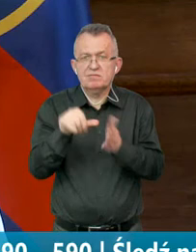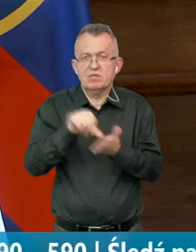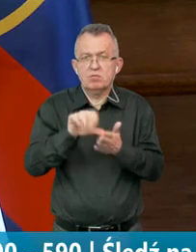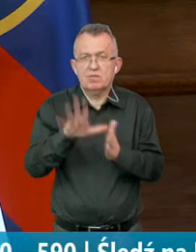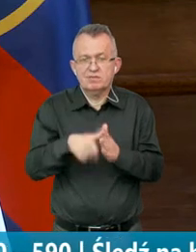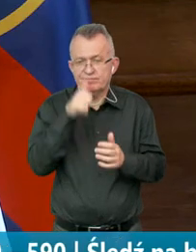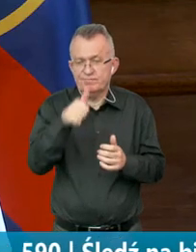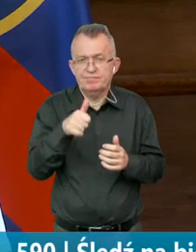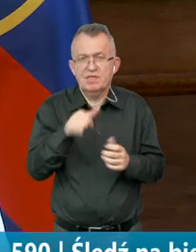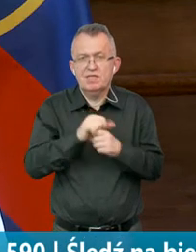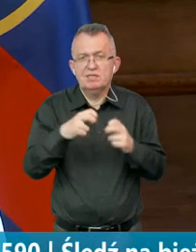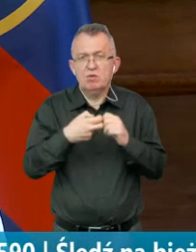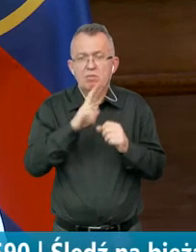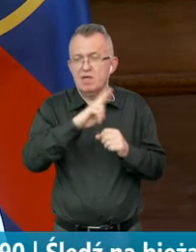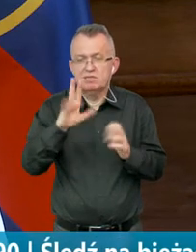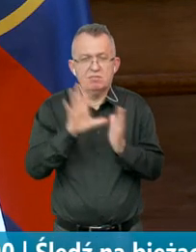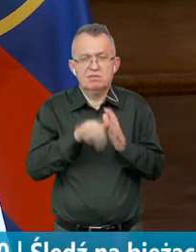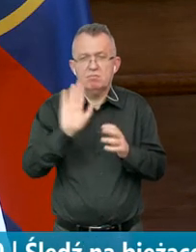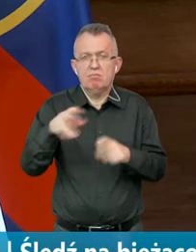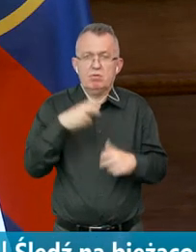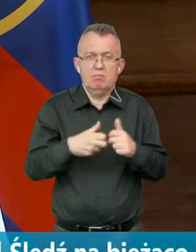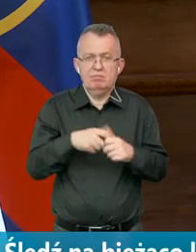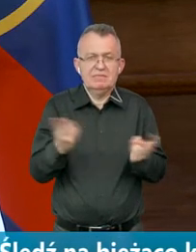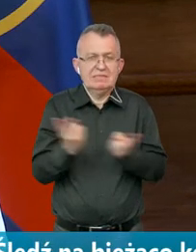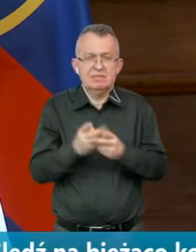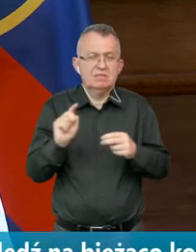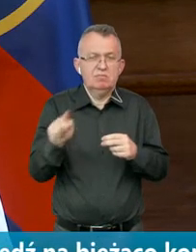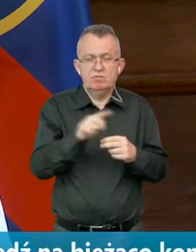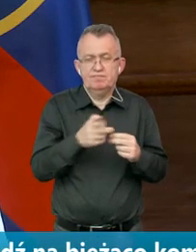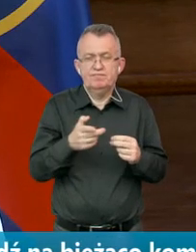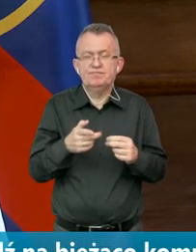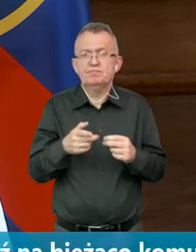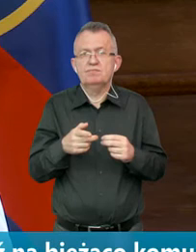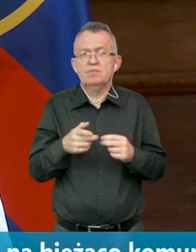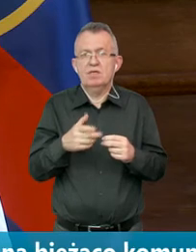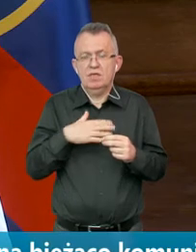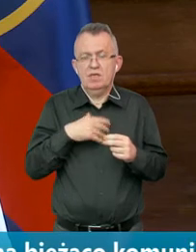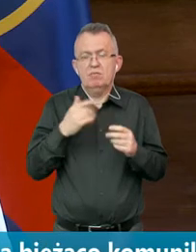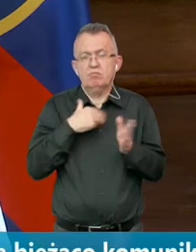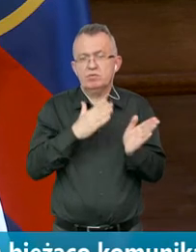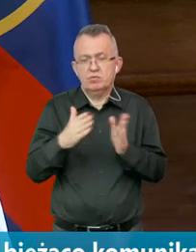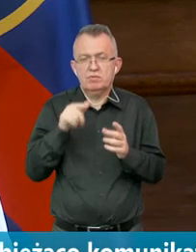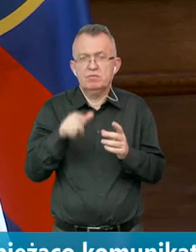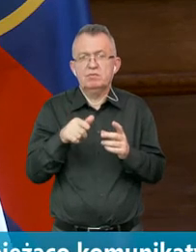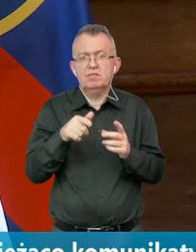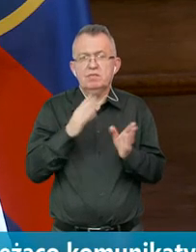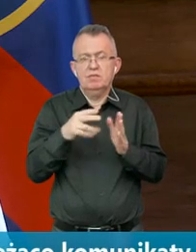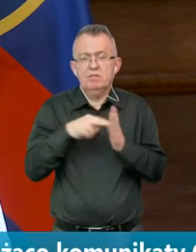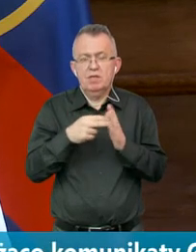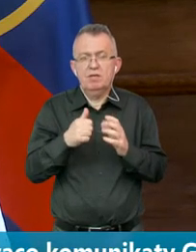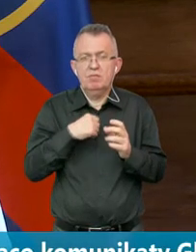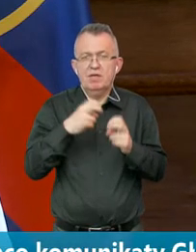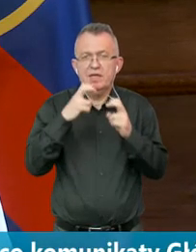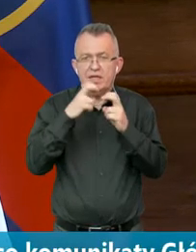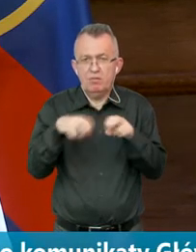To jest problem, z którym każde miasto się w Polsce, nie tylko w Polsce, boryka. My oczywiście porządkujemy strefę, porządkujemy w ten sposób, że przy